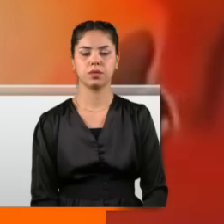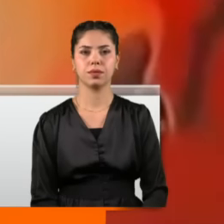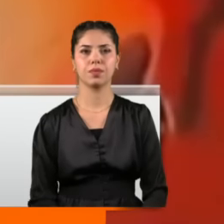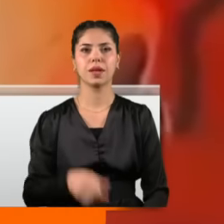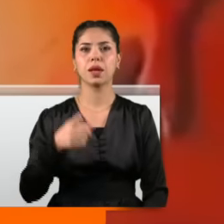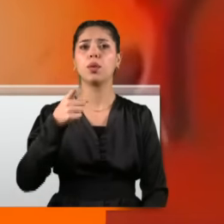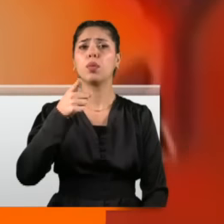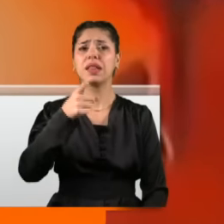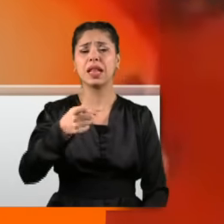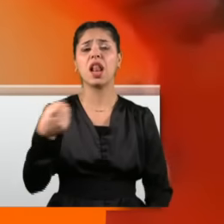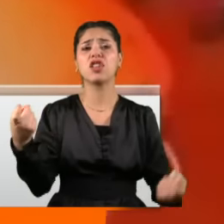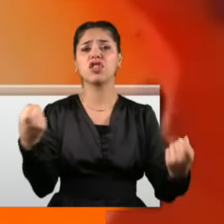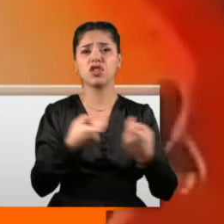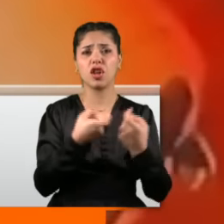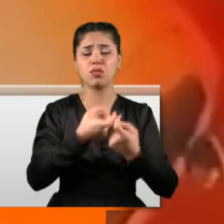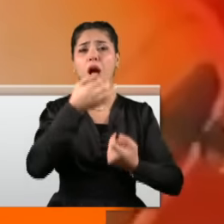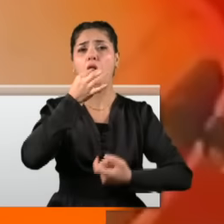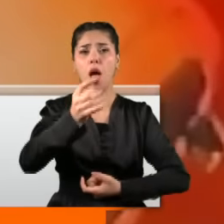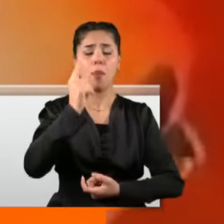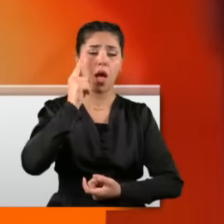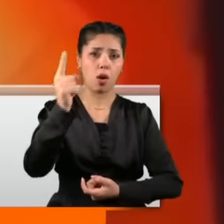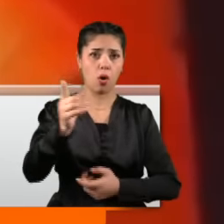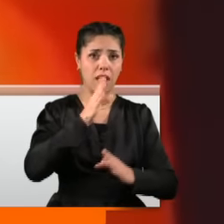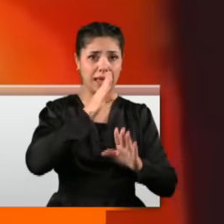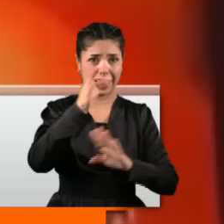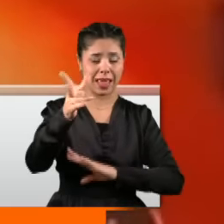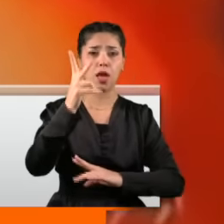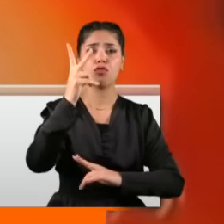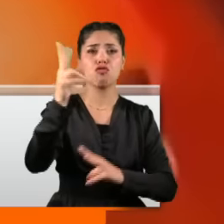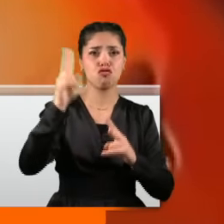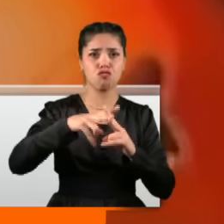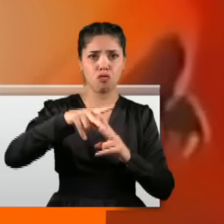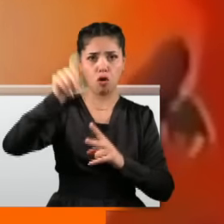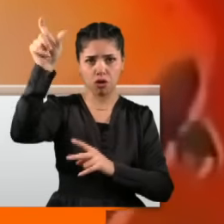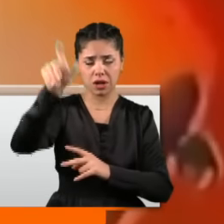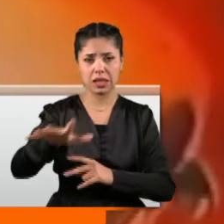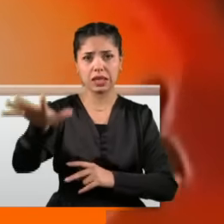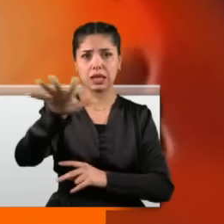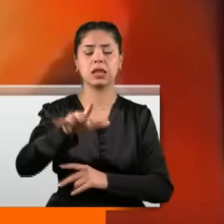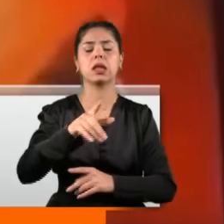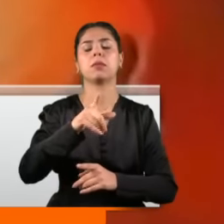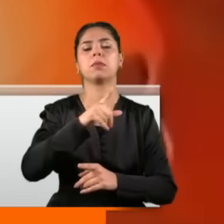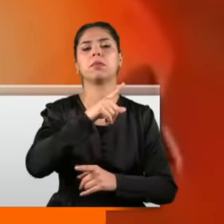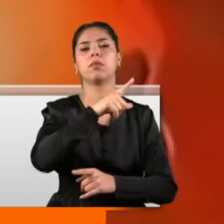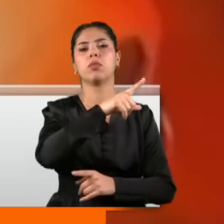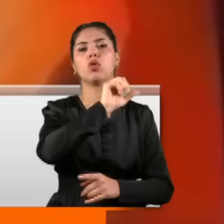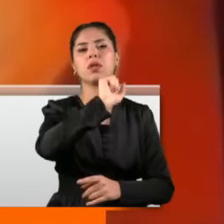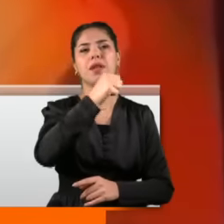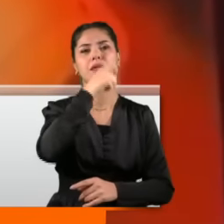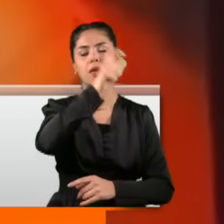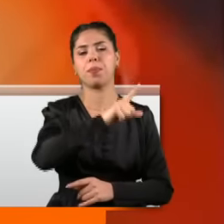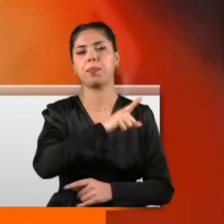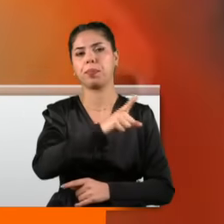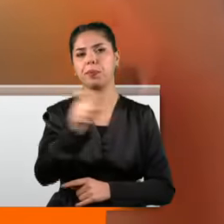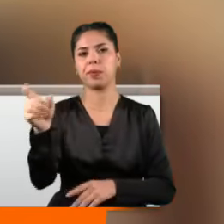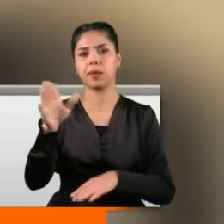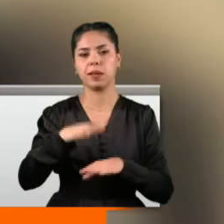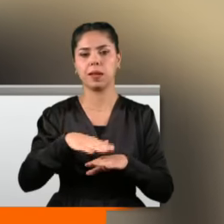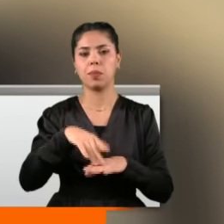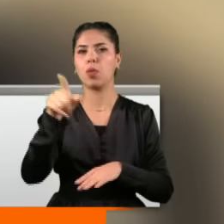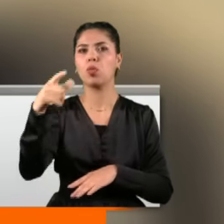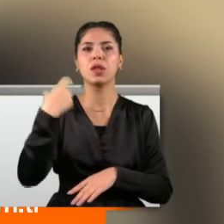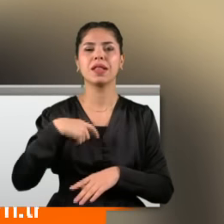Silahlı çatışma ihbarına giden polislere ateş açıldı. 3 polis yaralandı. Gözaltına alınan saldırgan ifadesinde sivil